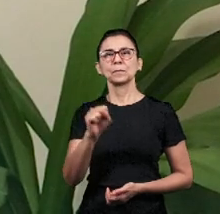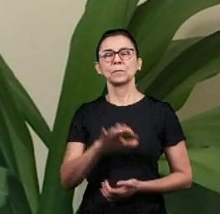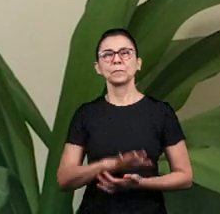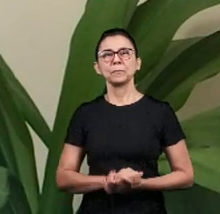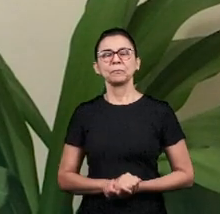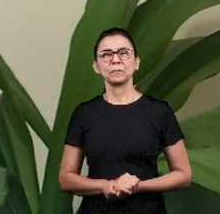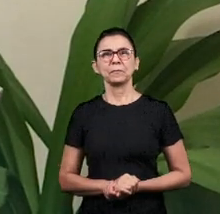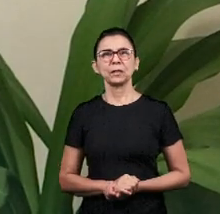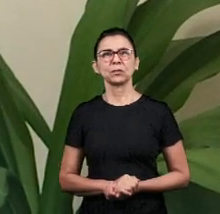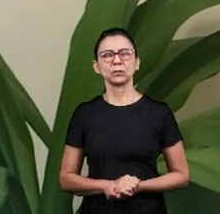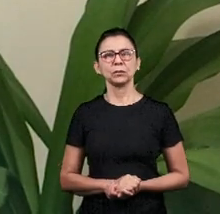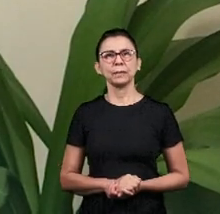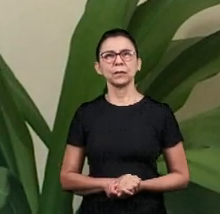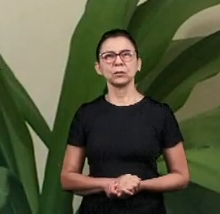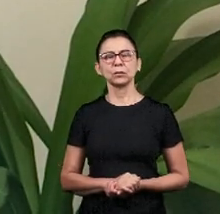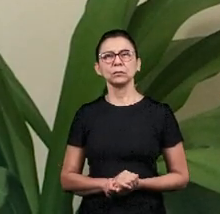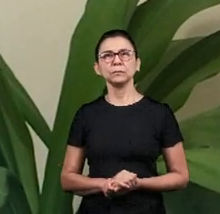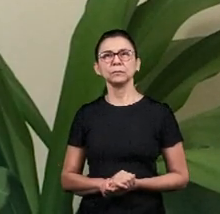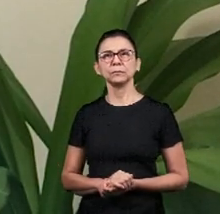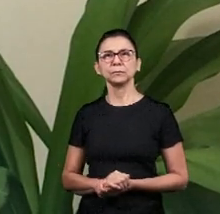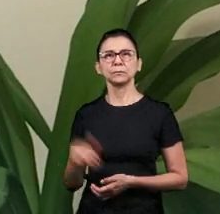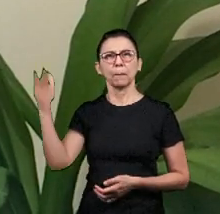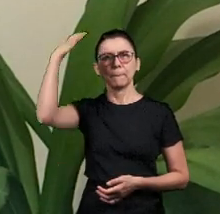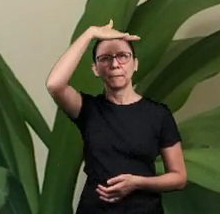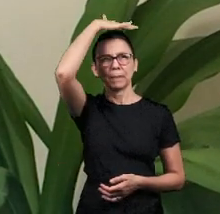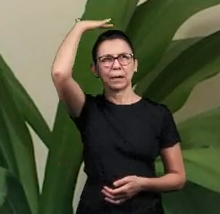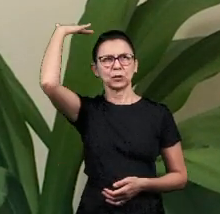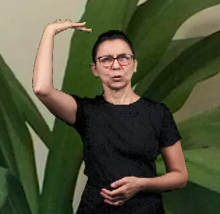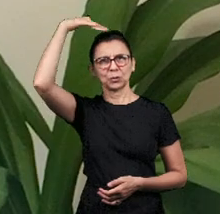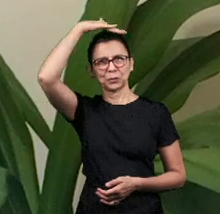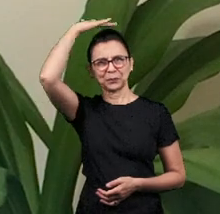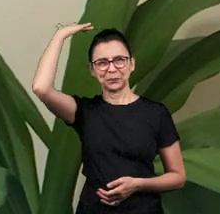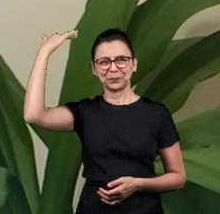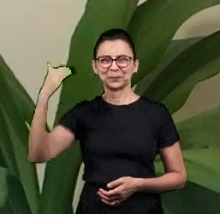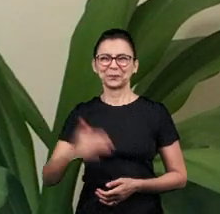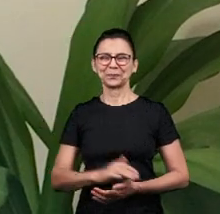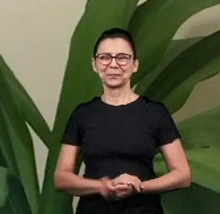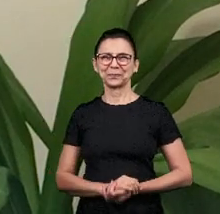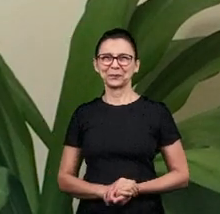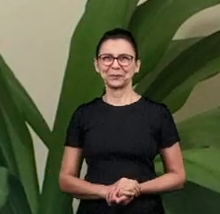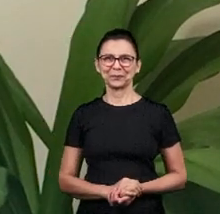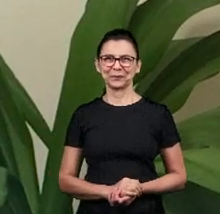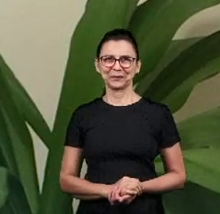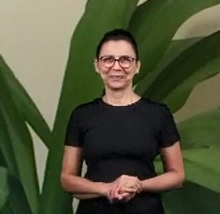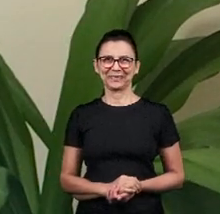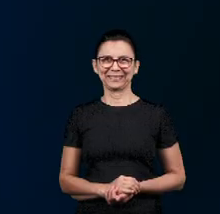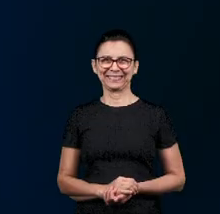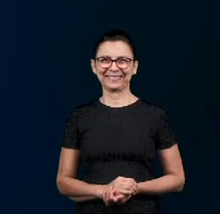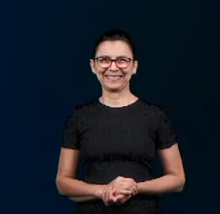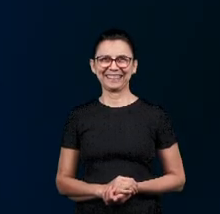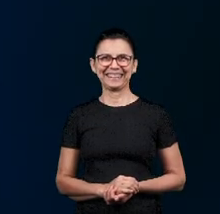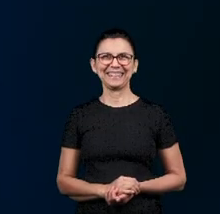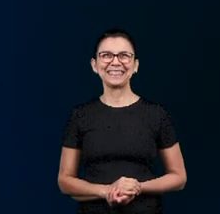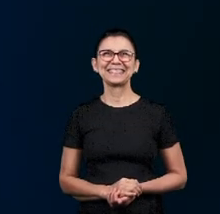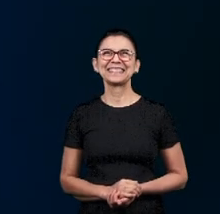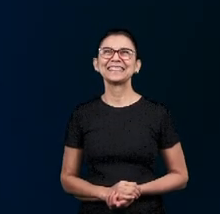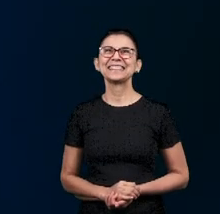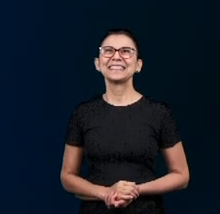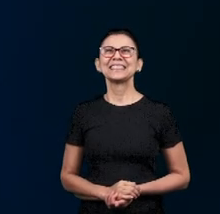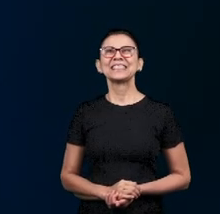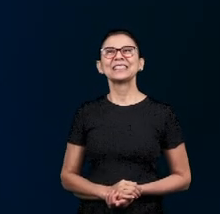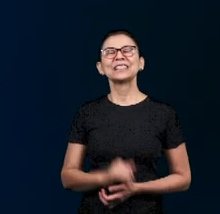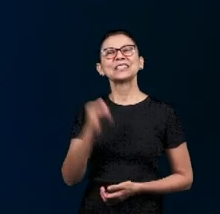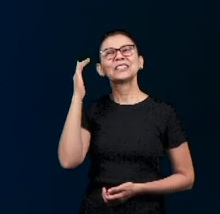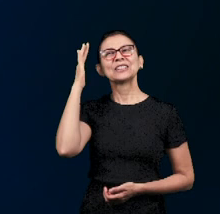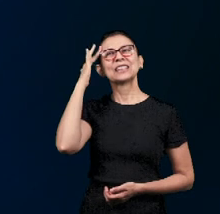se trouve le pasteur Alfredo Salguero. La sœur va répondre à cette troisième question. Nous comprenons